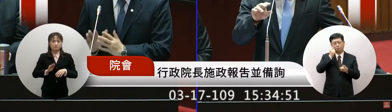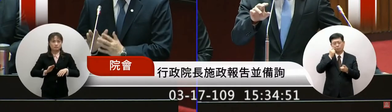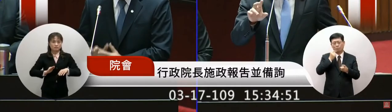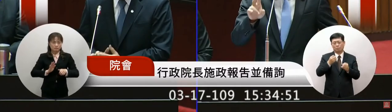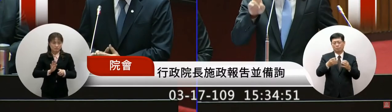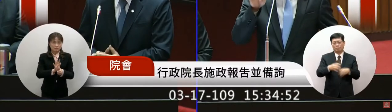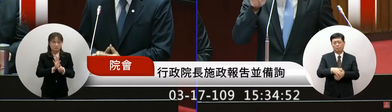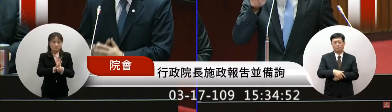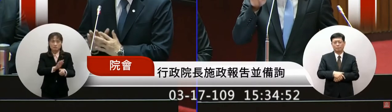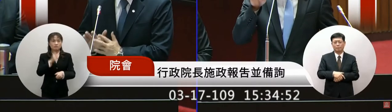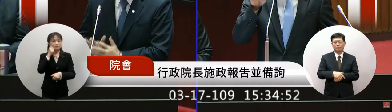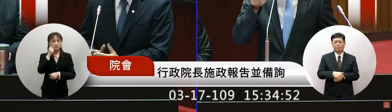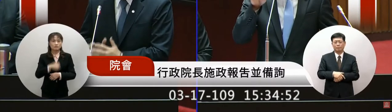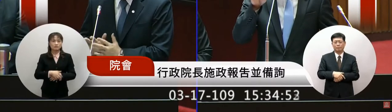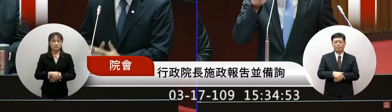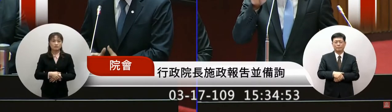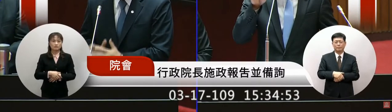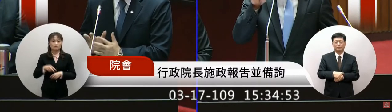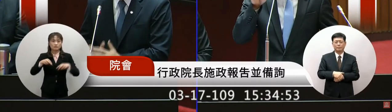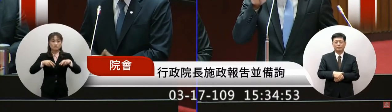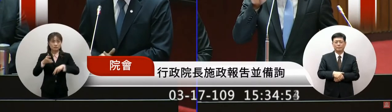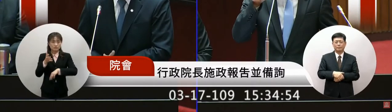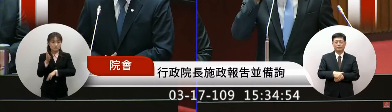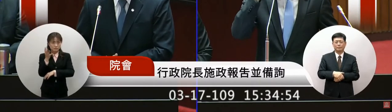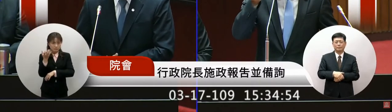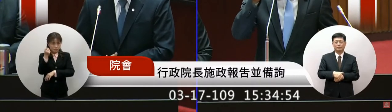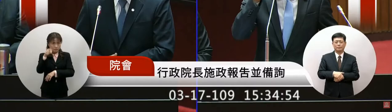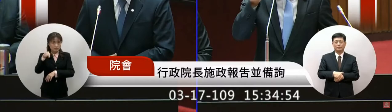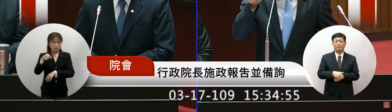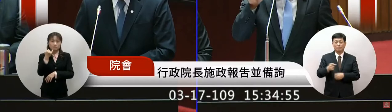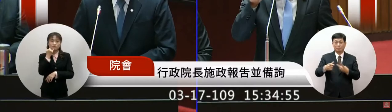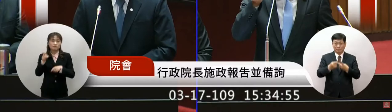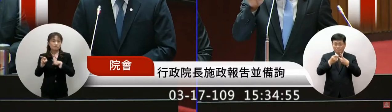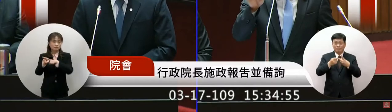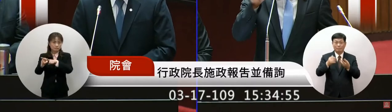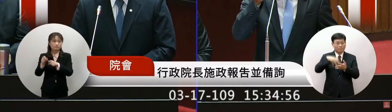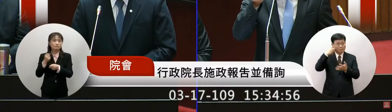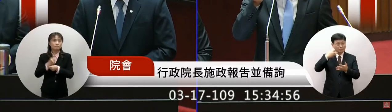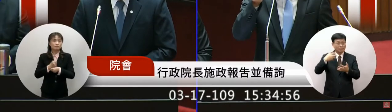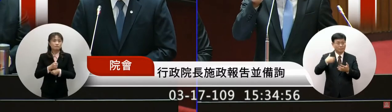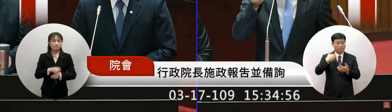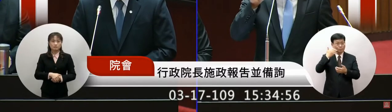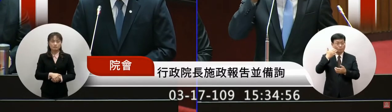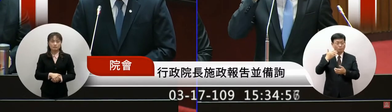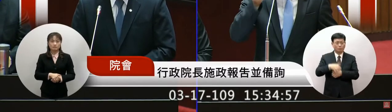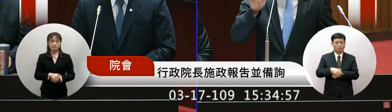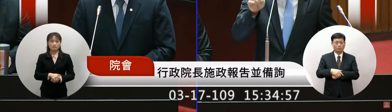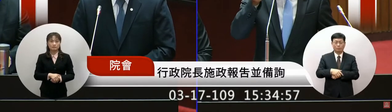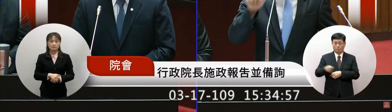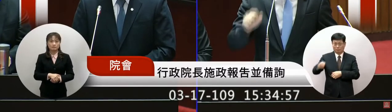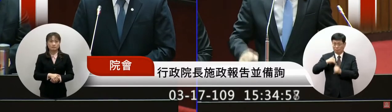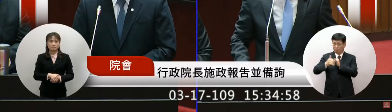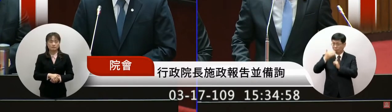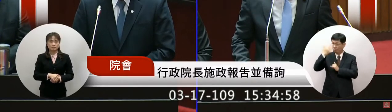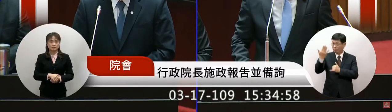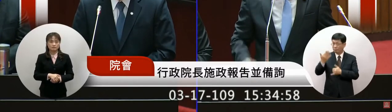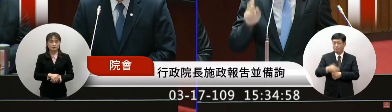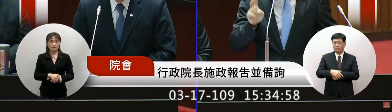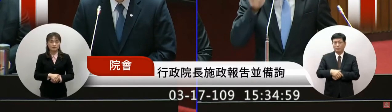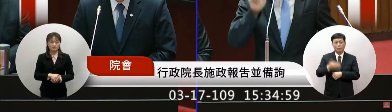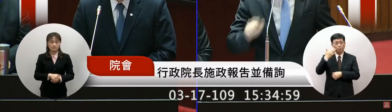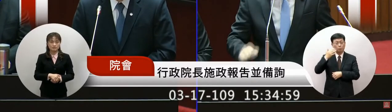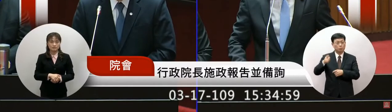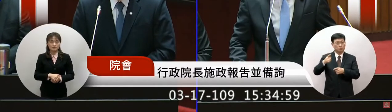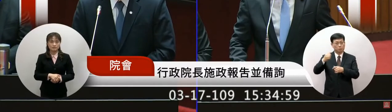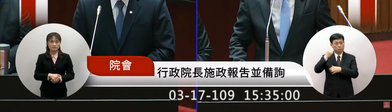政权也有他啊、哦，这个可以的来执行的。 第二个结果，第二个结果，那是民众赢，